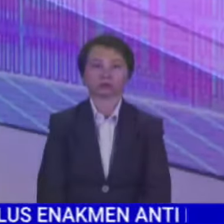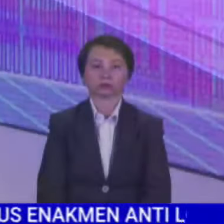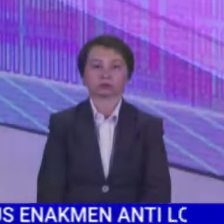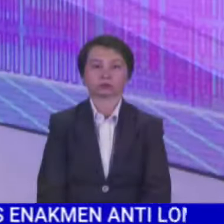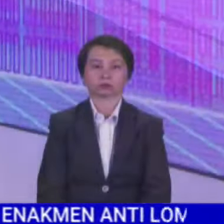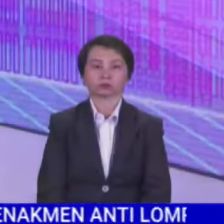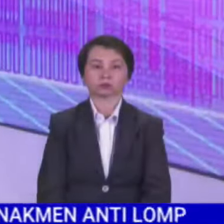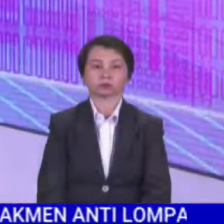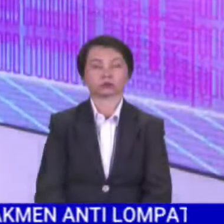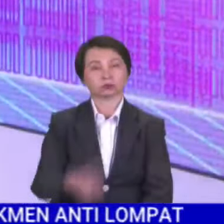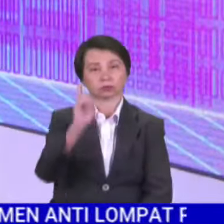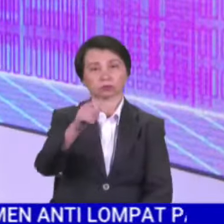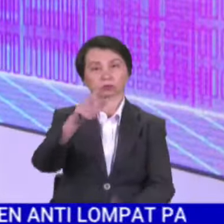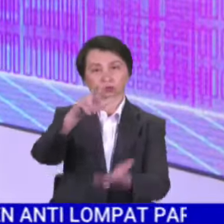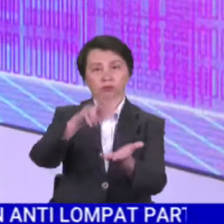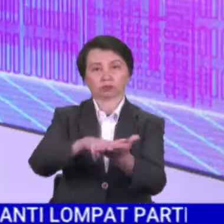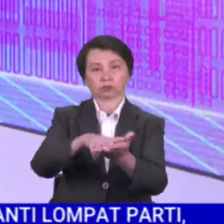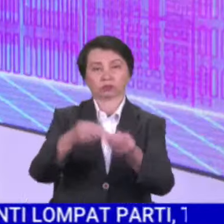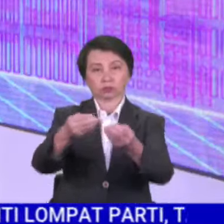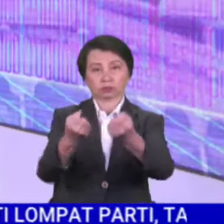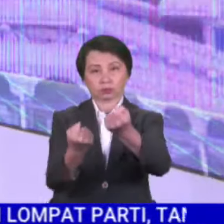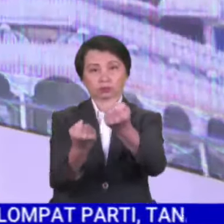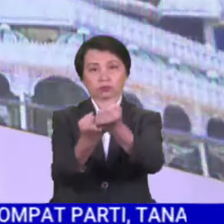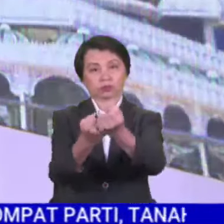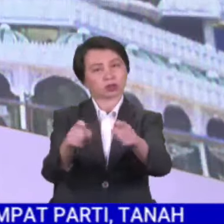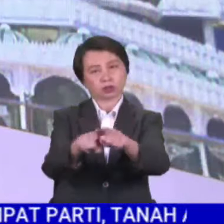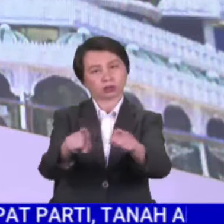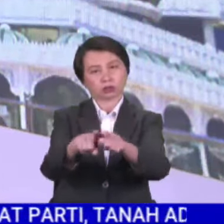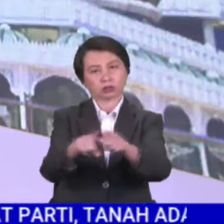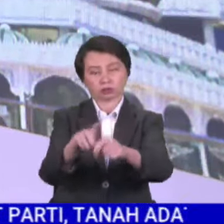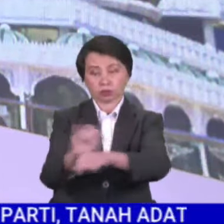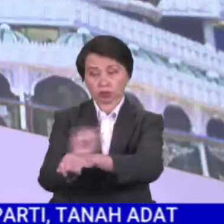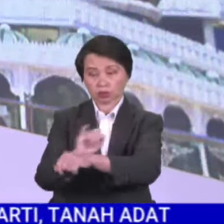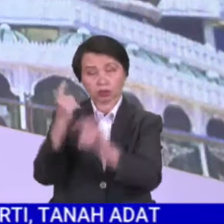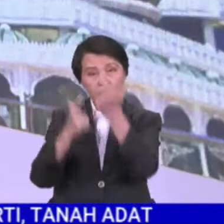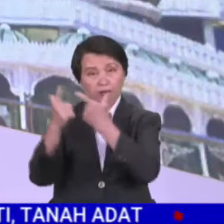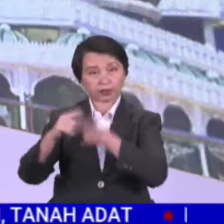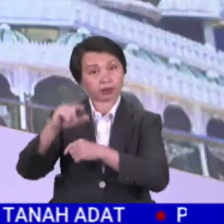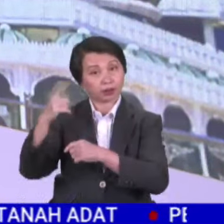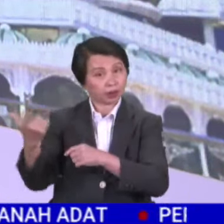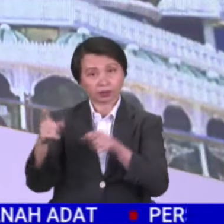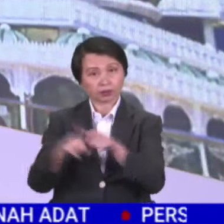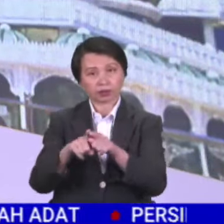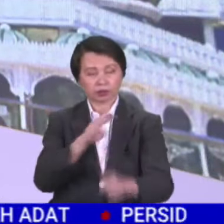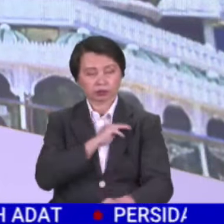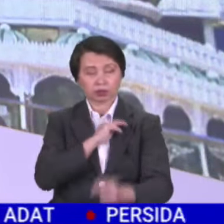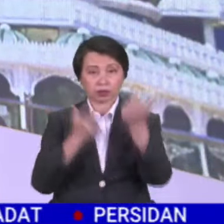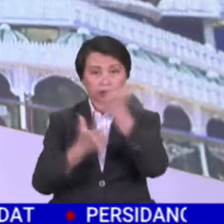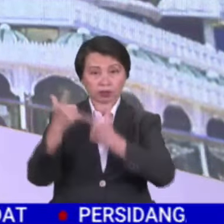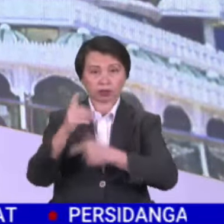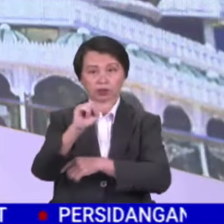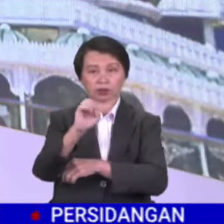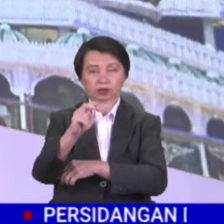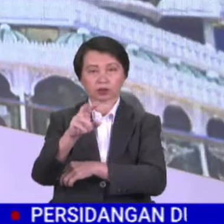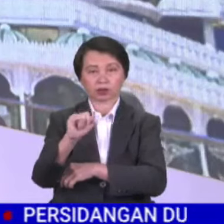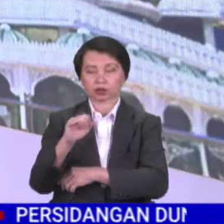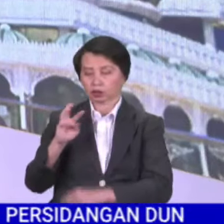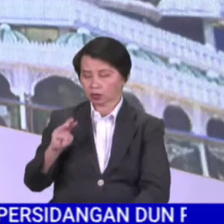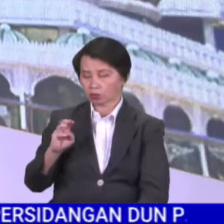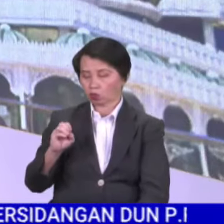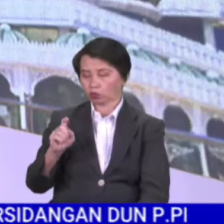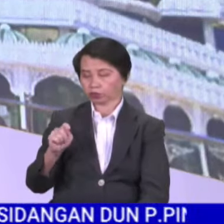Pelancongan Islam perlu diiktiraf dan diberi sokongan sama seperti industri pelancongan lain. Menteri Pelancongan Seni dan Budaya MOTEC, Datuk